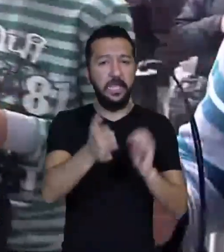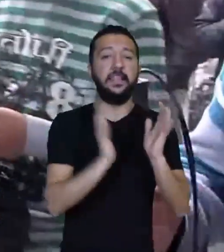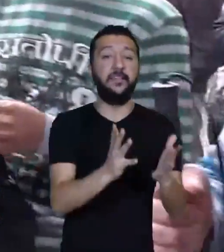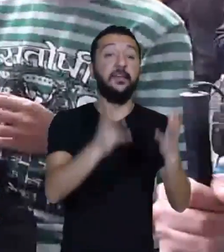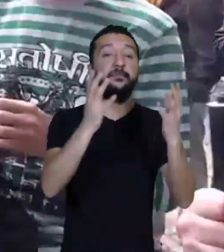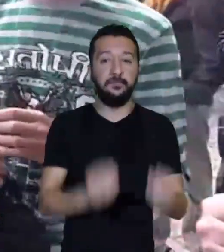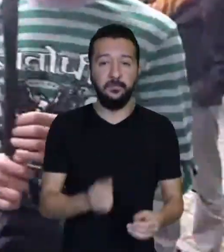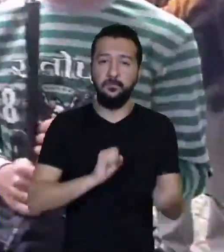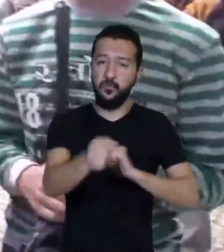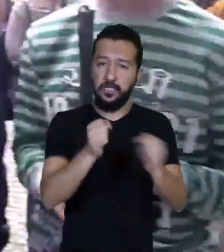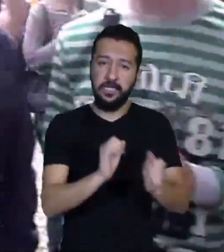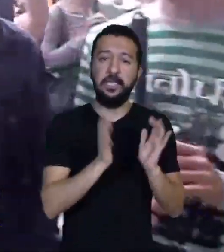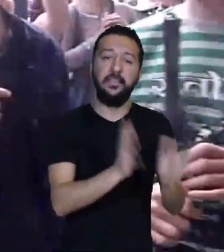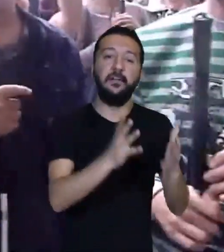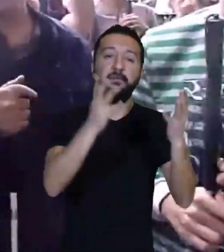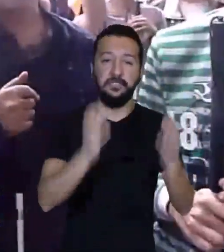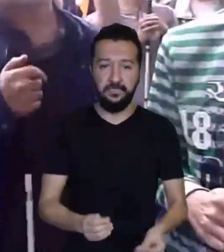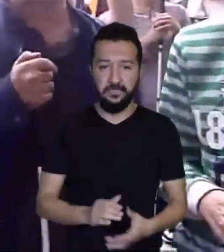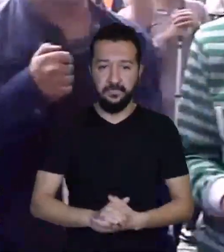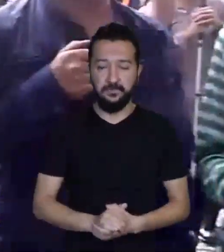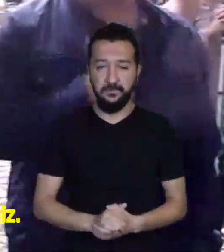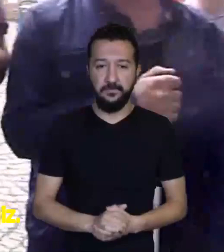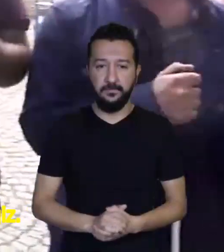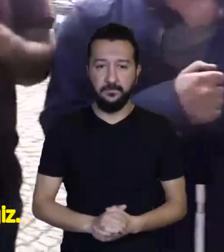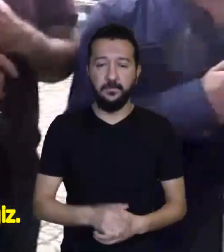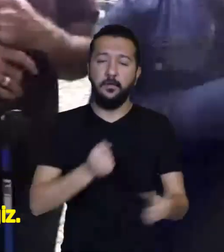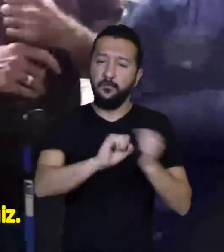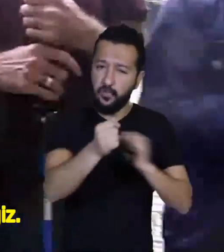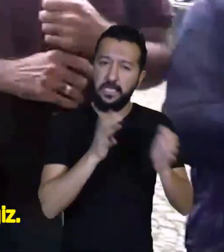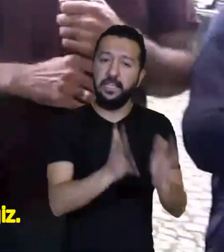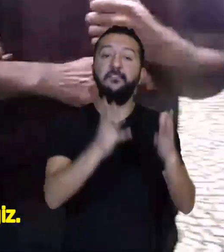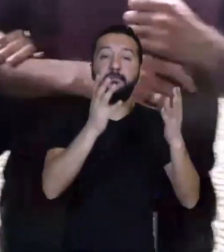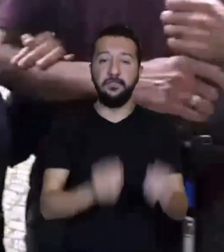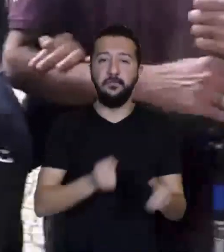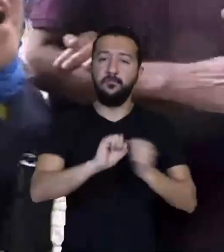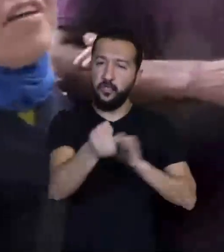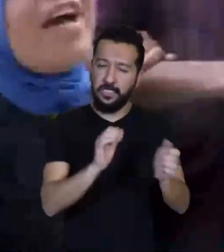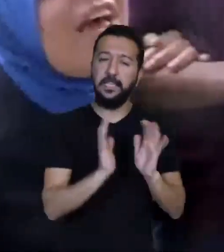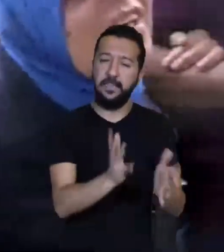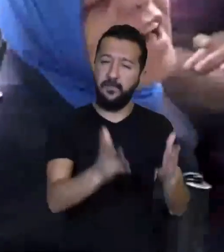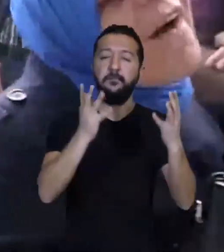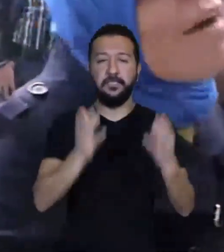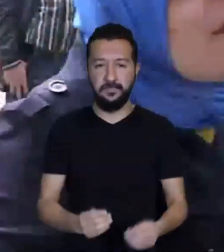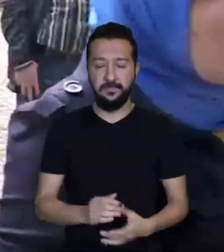devam edeceğiz. Mücadeleye devam edeceğiz. Mücadeleye devam edeceğiz.